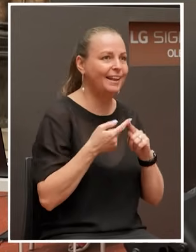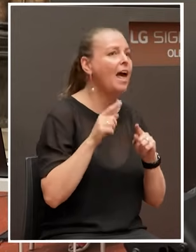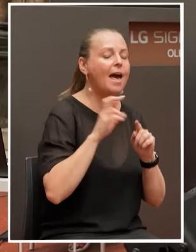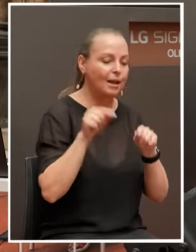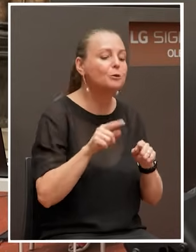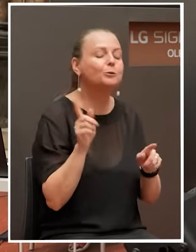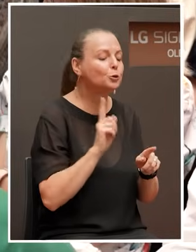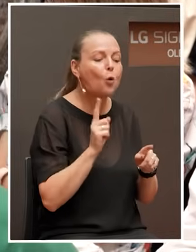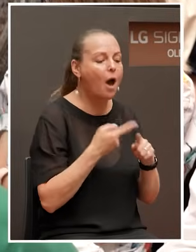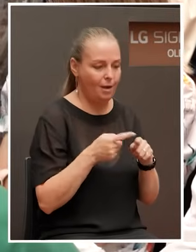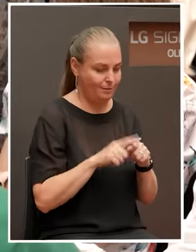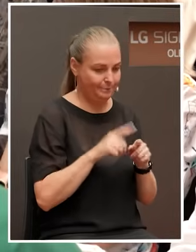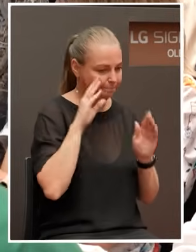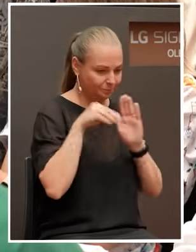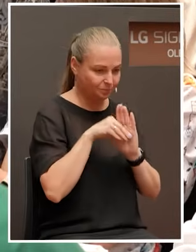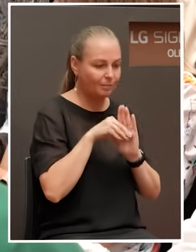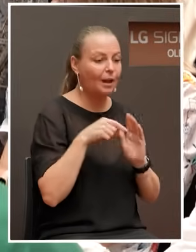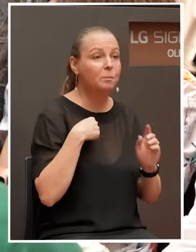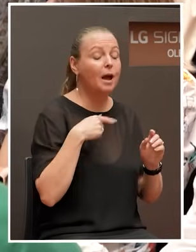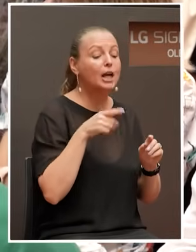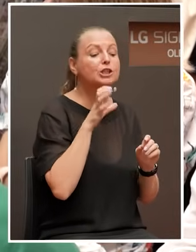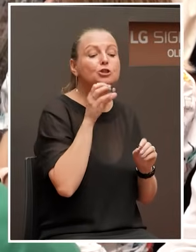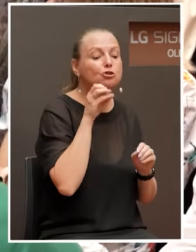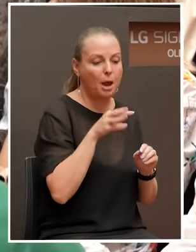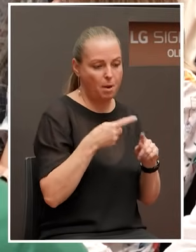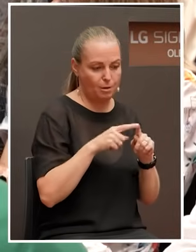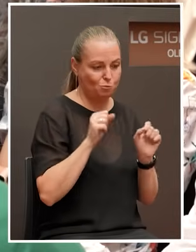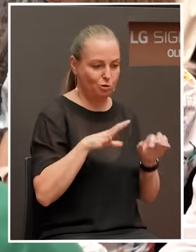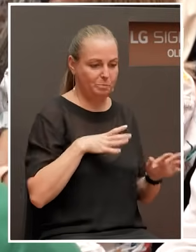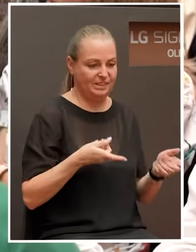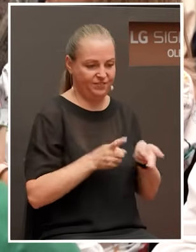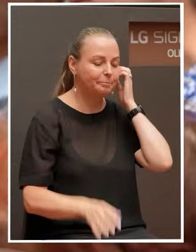это за стога? И с чем эти стога могут быть связаны?